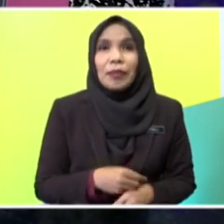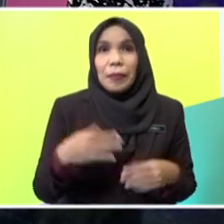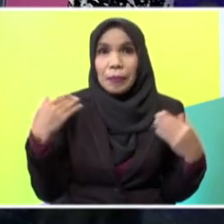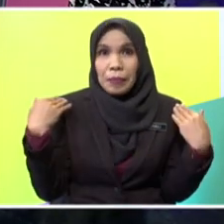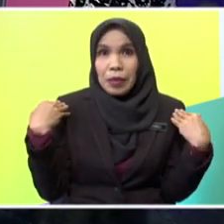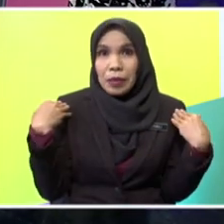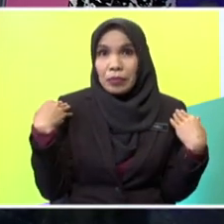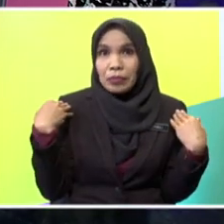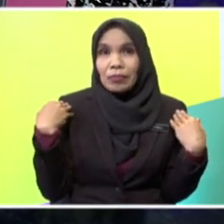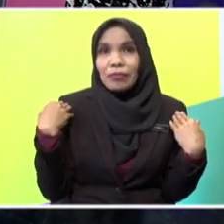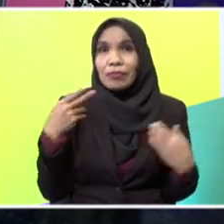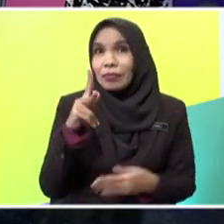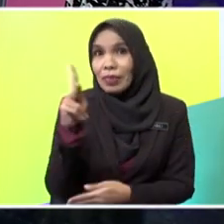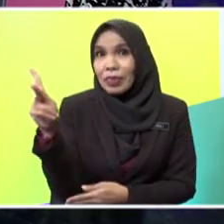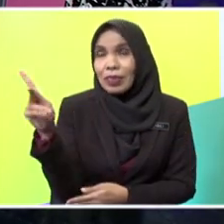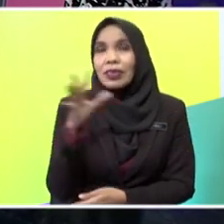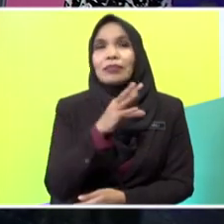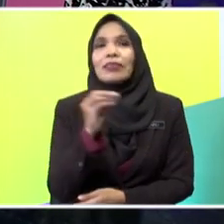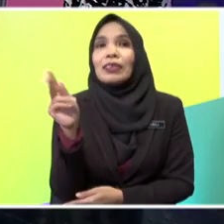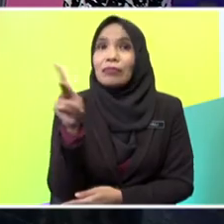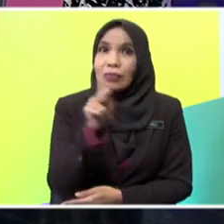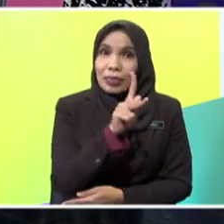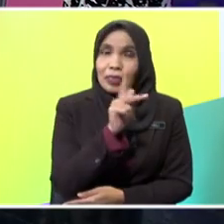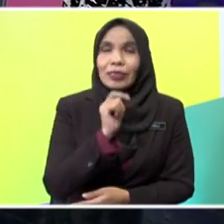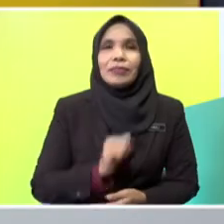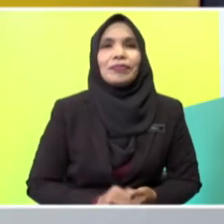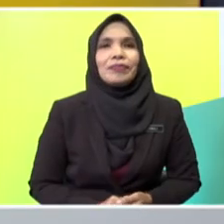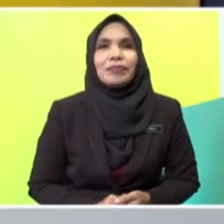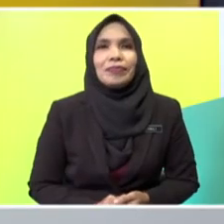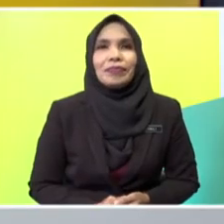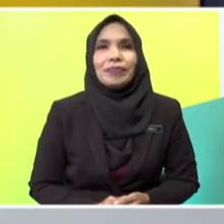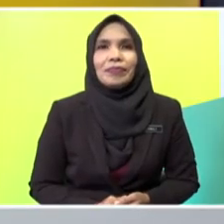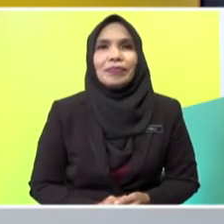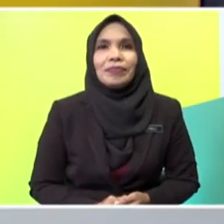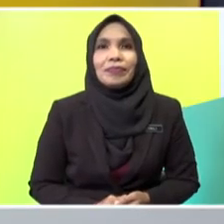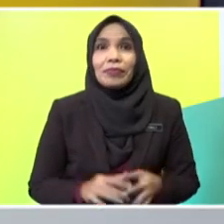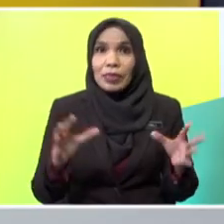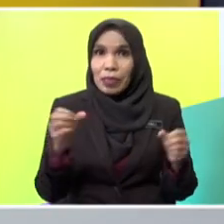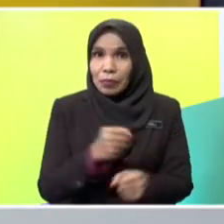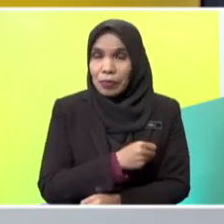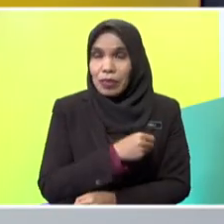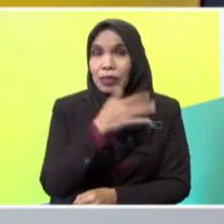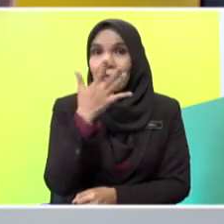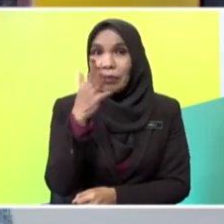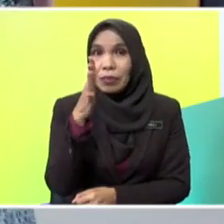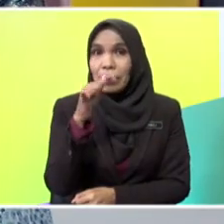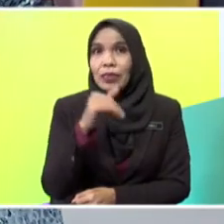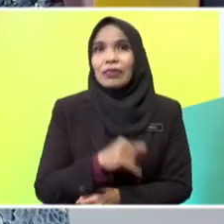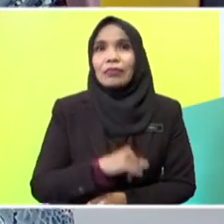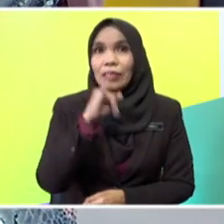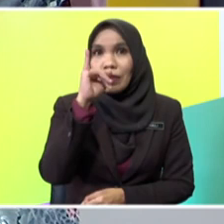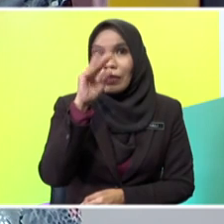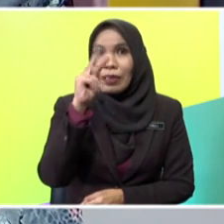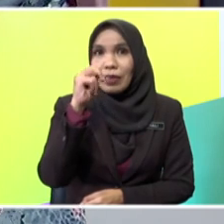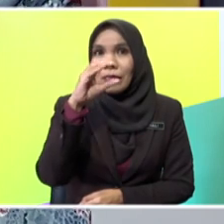bahu kanan dan kiri, kita tengok balik. Saya pun dapat 15. Sabar Nina, 15 inci. 15 inci, ya.